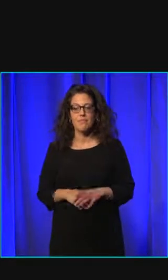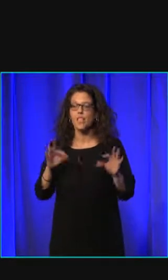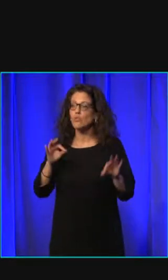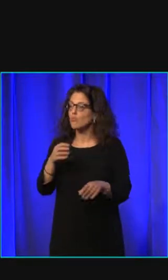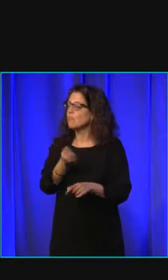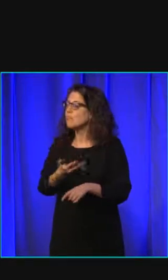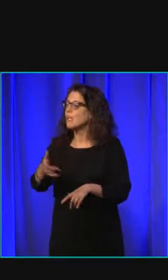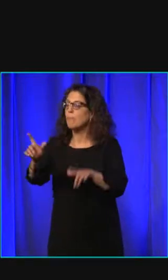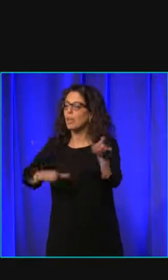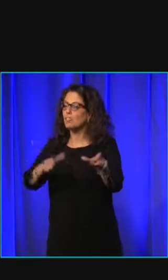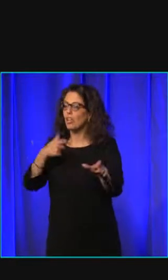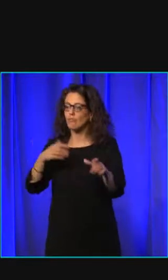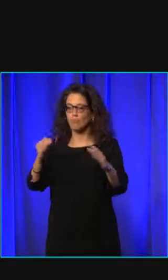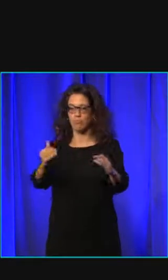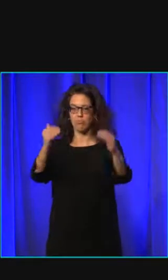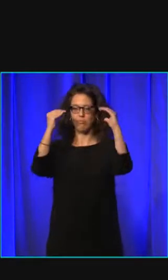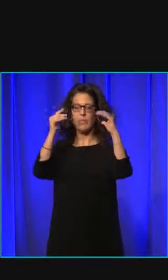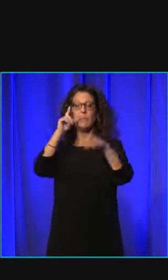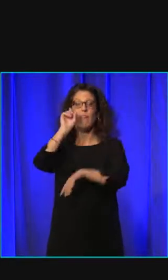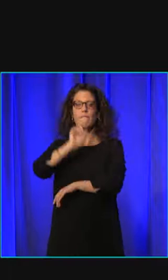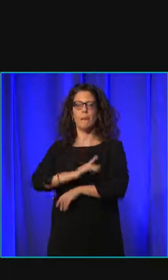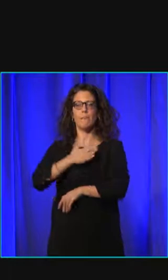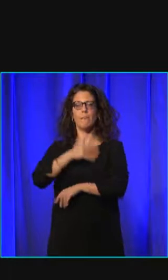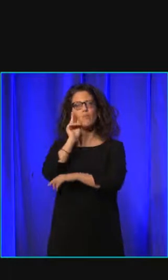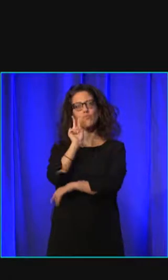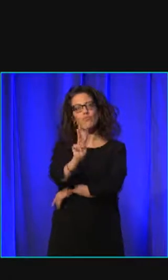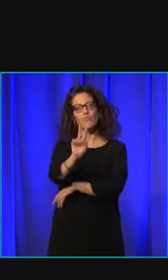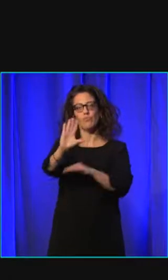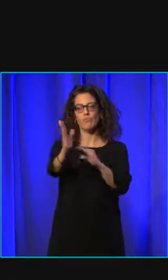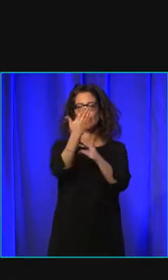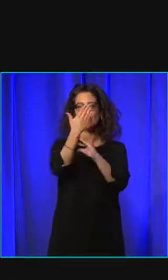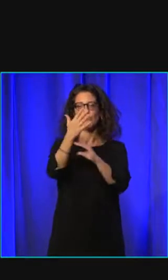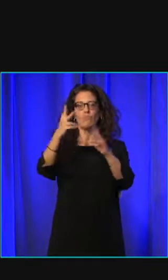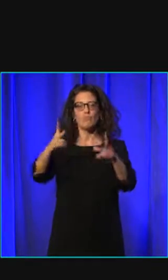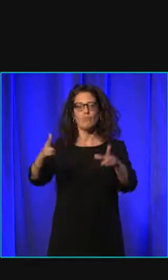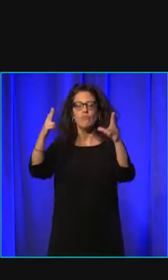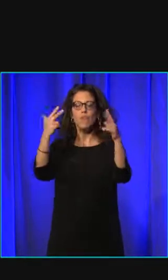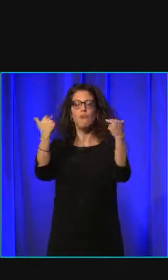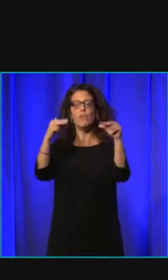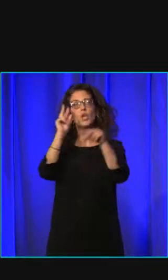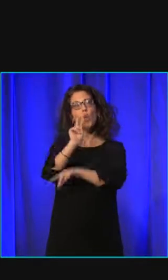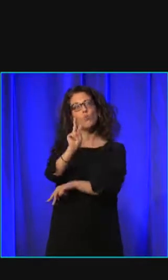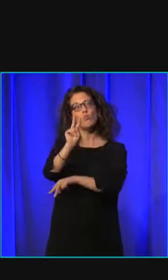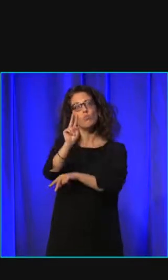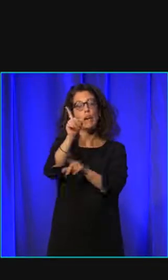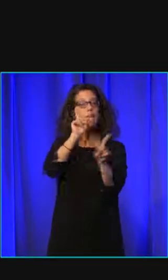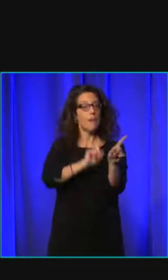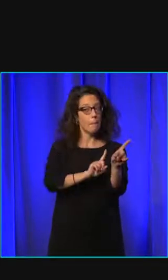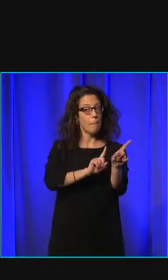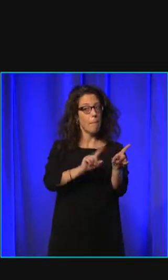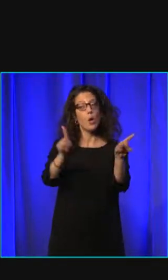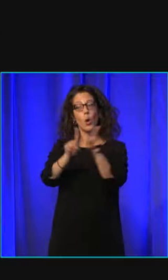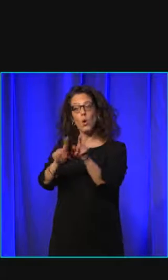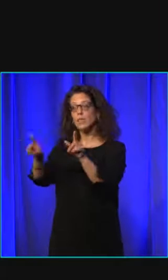l'IRM, quand on a mis les jeunes femmes, on leur a présenté des séquences qui étaient réalisées par des femmes, mais également